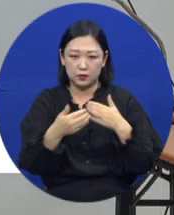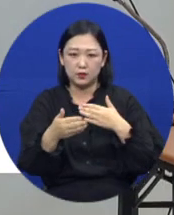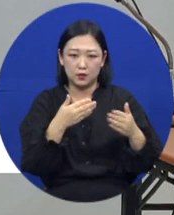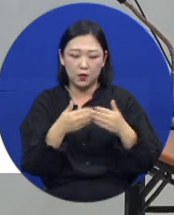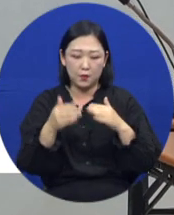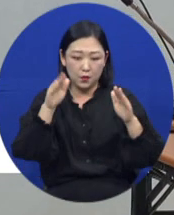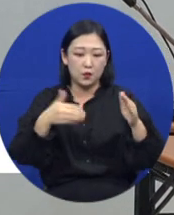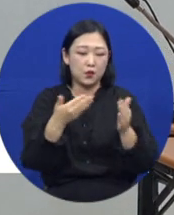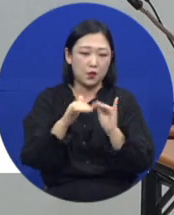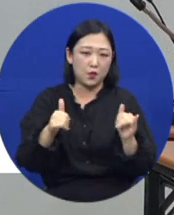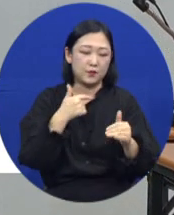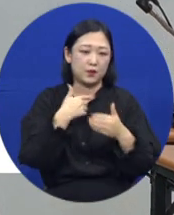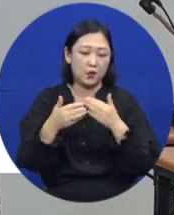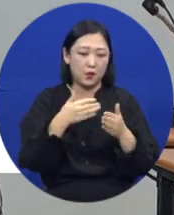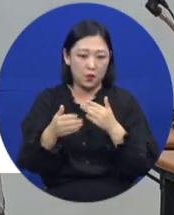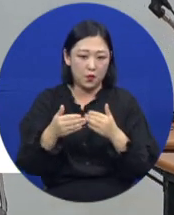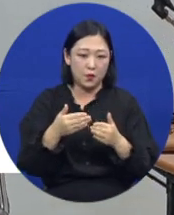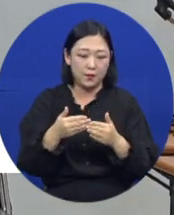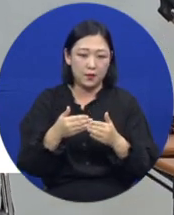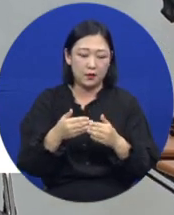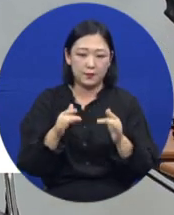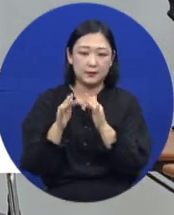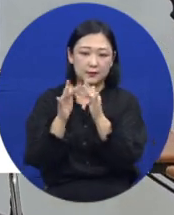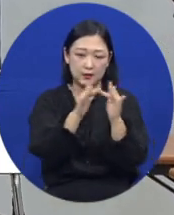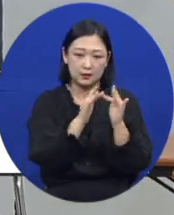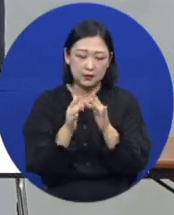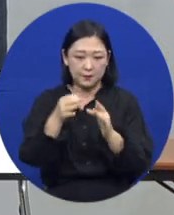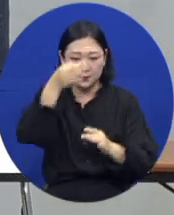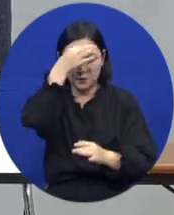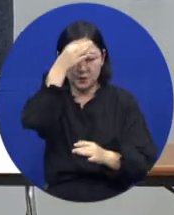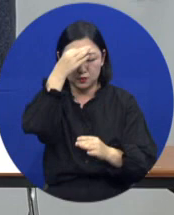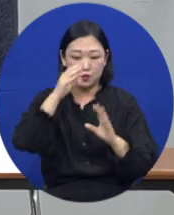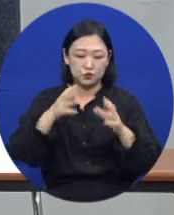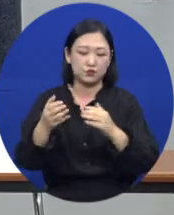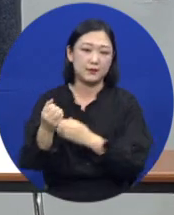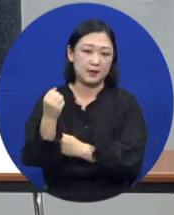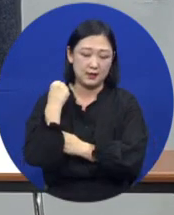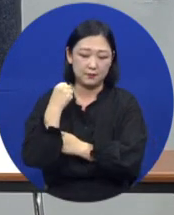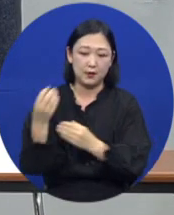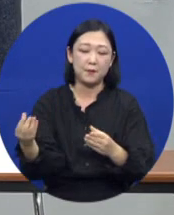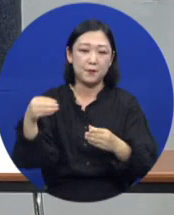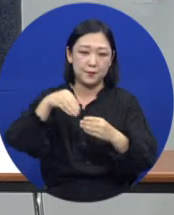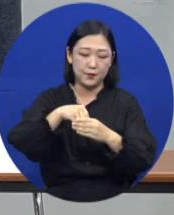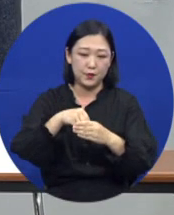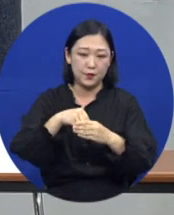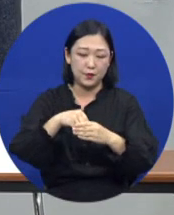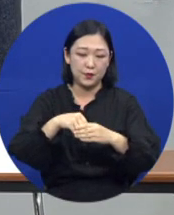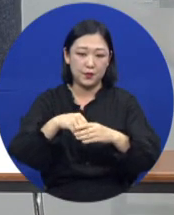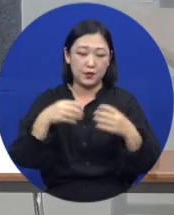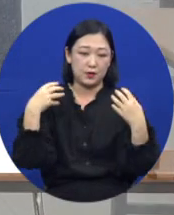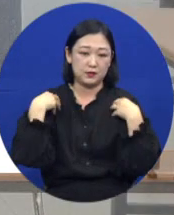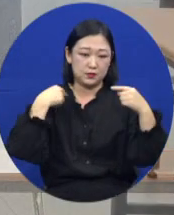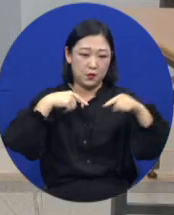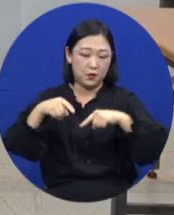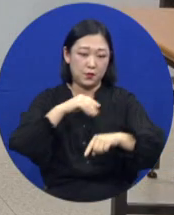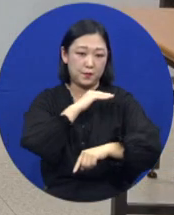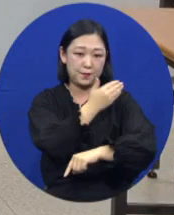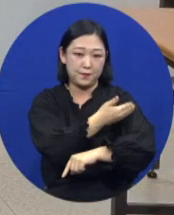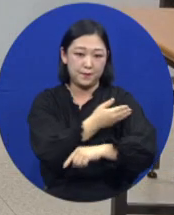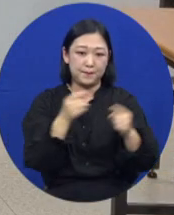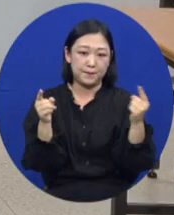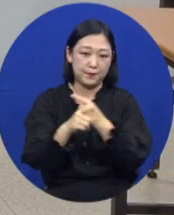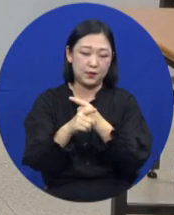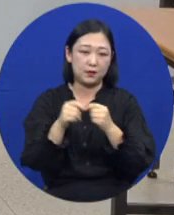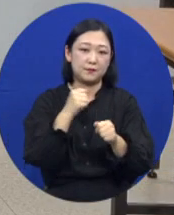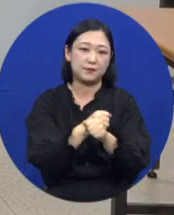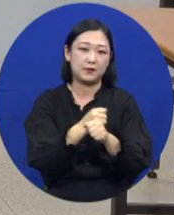공직자로서의 경험과 노하우 네트워크 역량을 국민의 힘에 보태 정권 교체에 기여하겠다 고 밝혔습니다